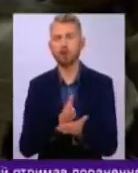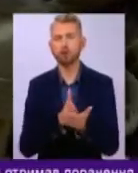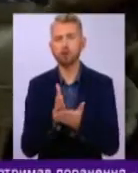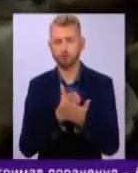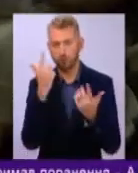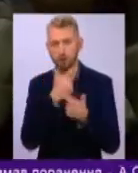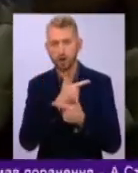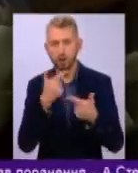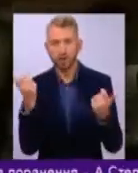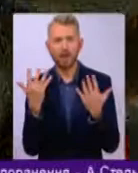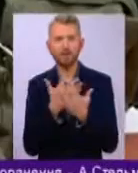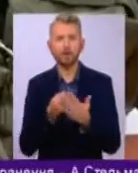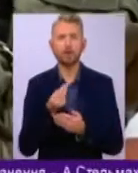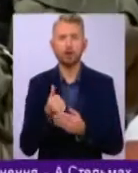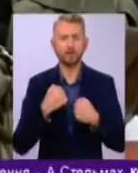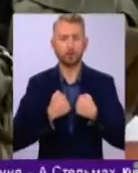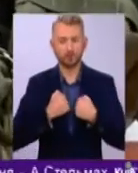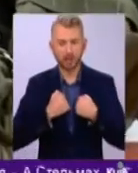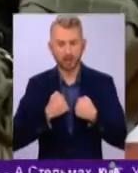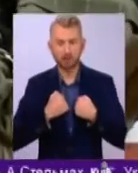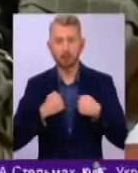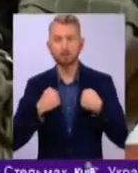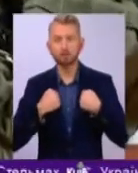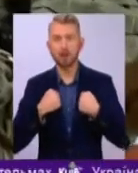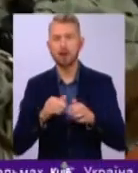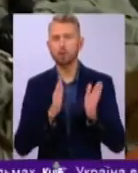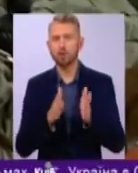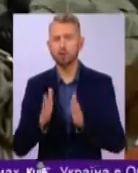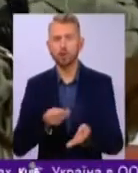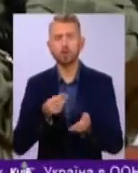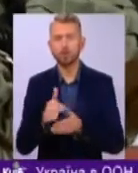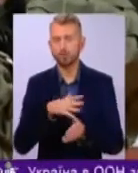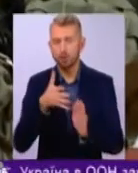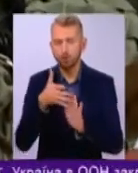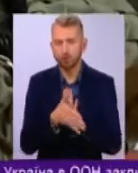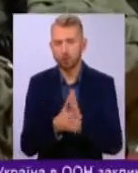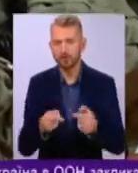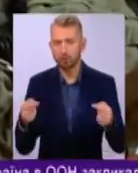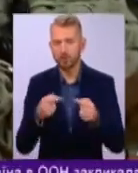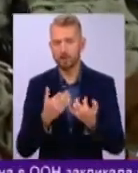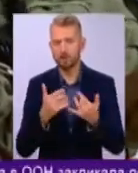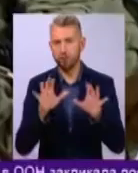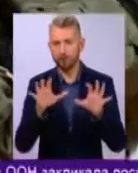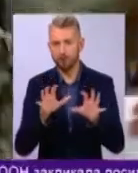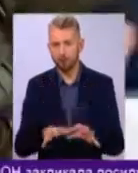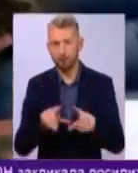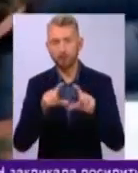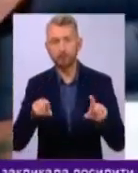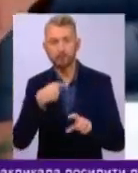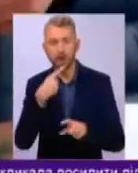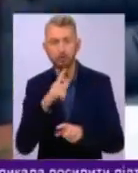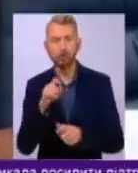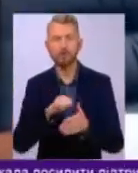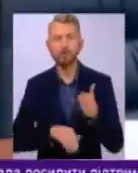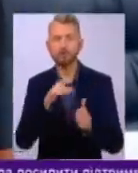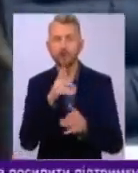оприлюднили відео закуплених рюкзаків, зазначивши, що процедура закупівлі була прозорою і відповідала вимогам закону. У відомстві кажуть, що від